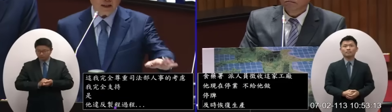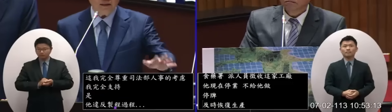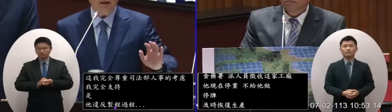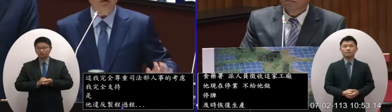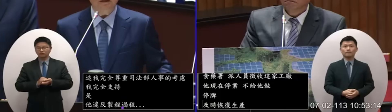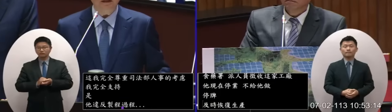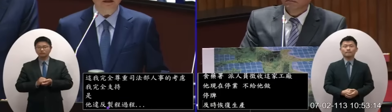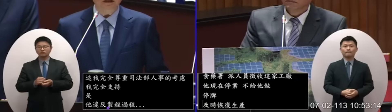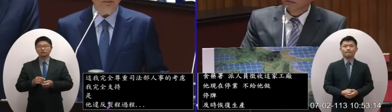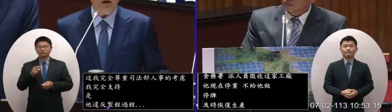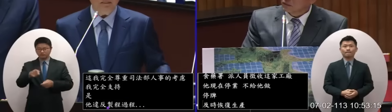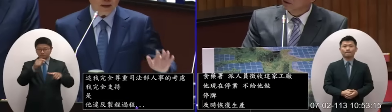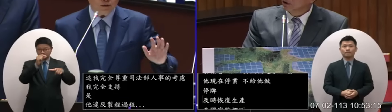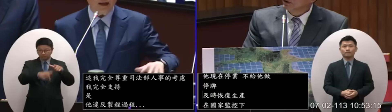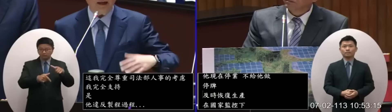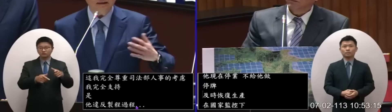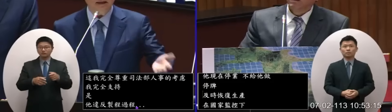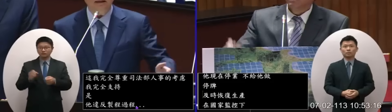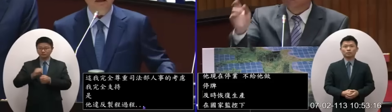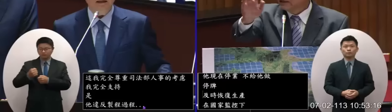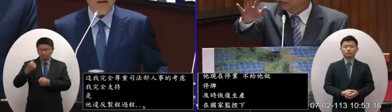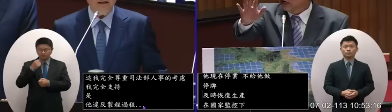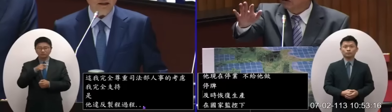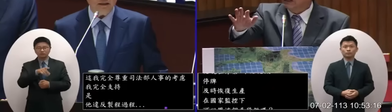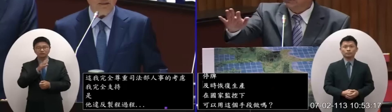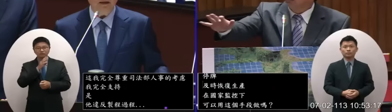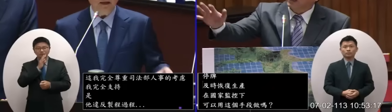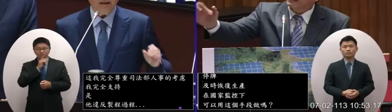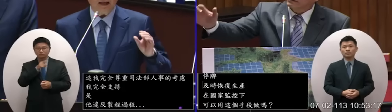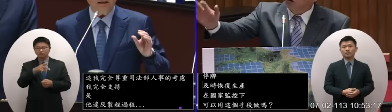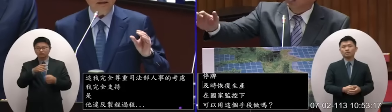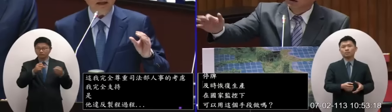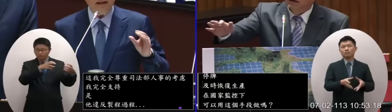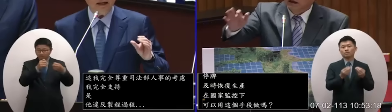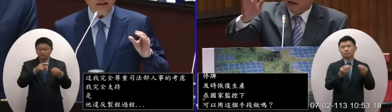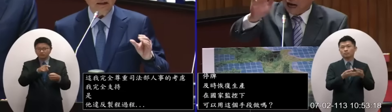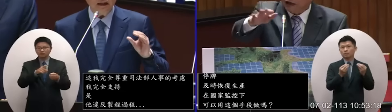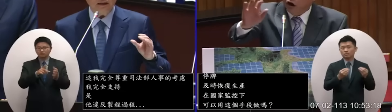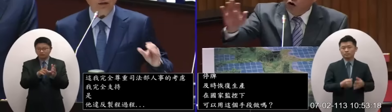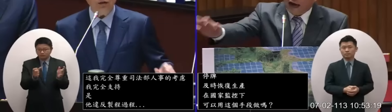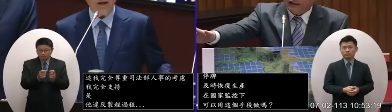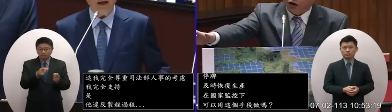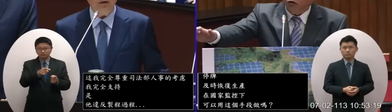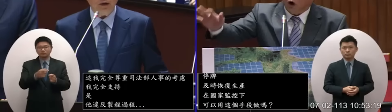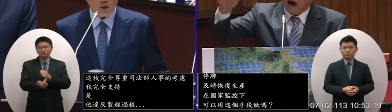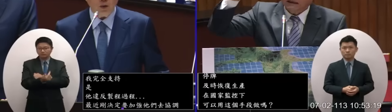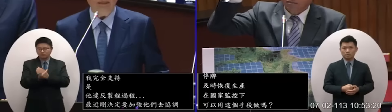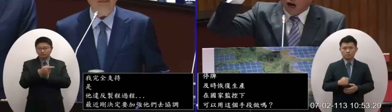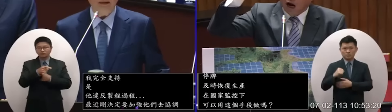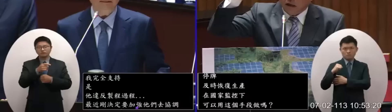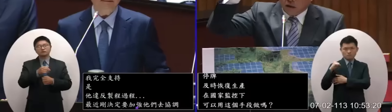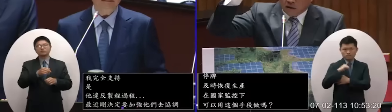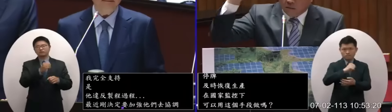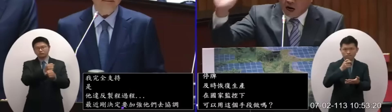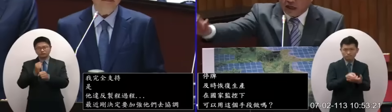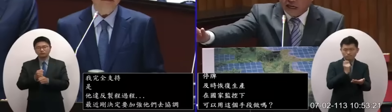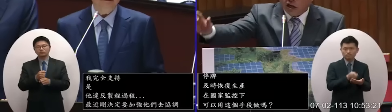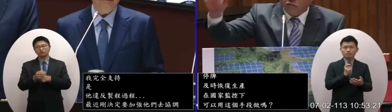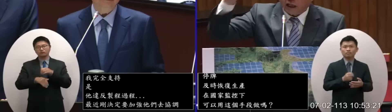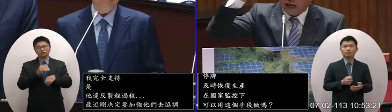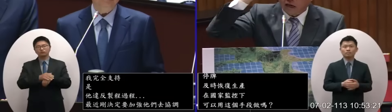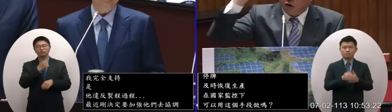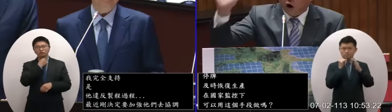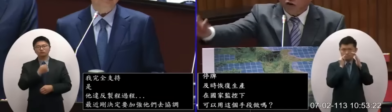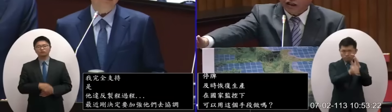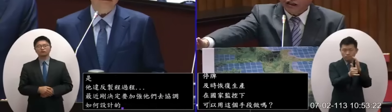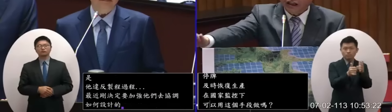公司引起协调，要安怎来改善伊 生产的设备？ 第一时间来一定来 强的手段，无影响到人公